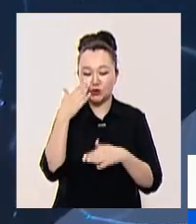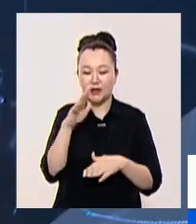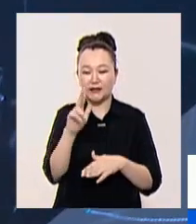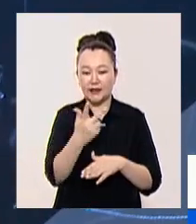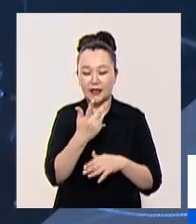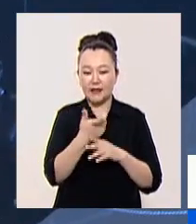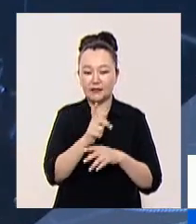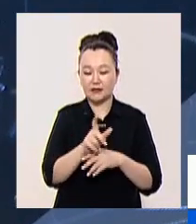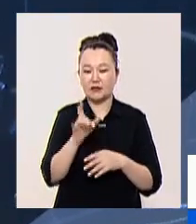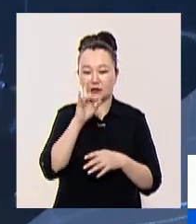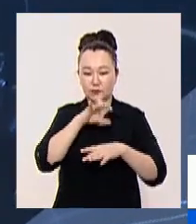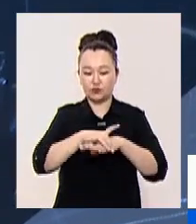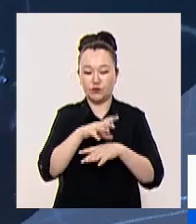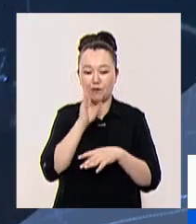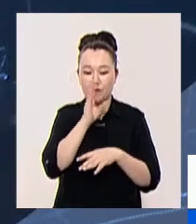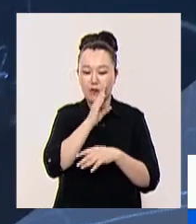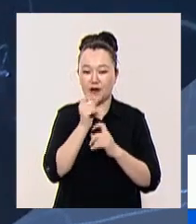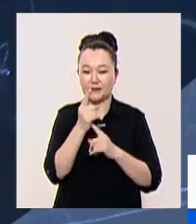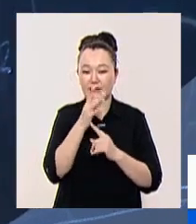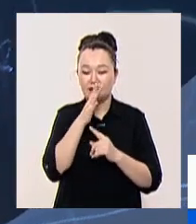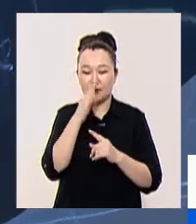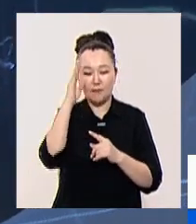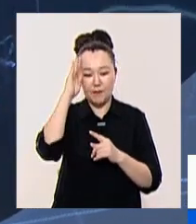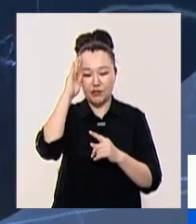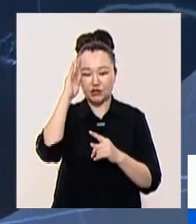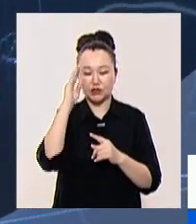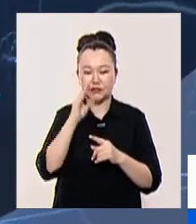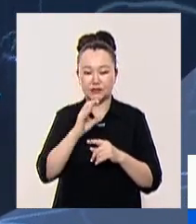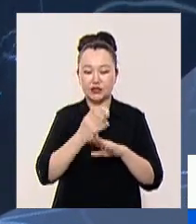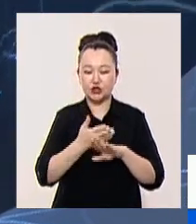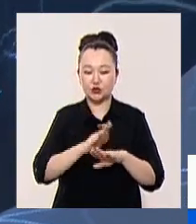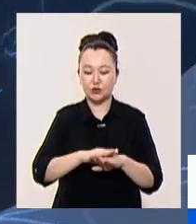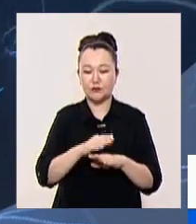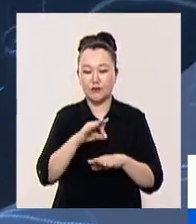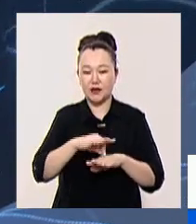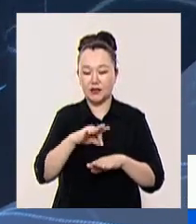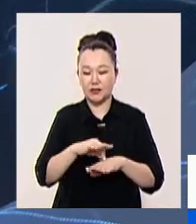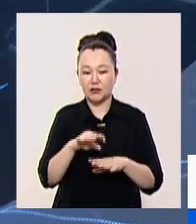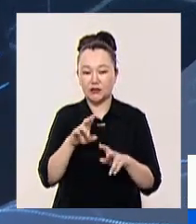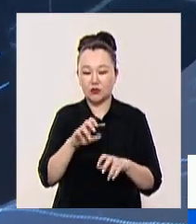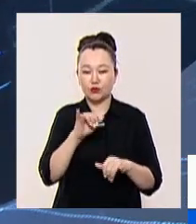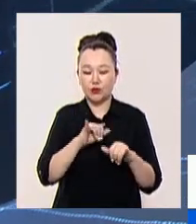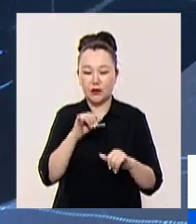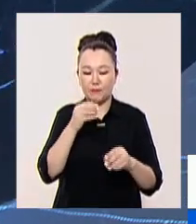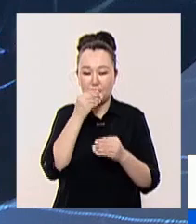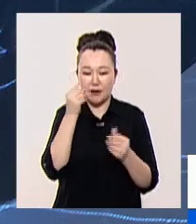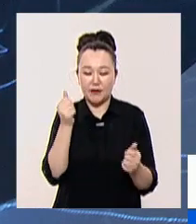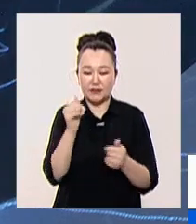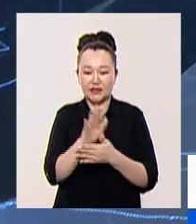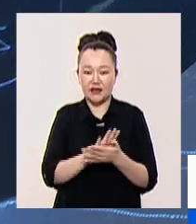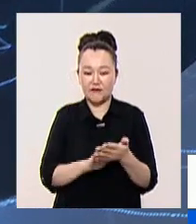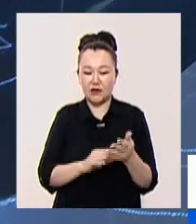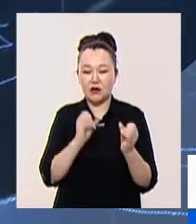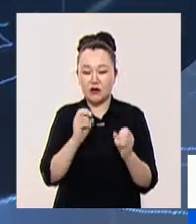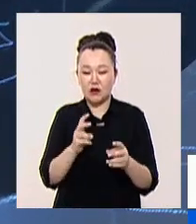Такой казус обнаружила мама 11-летнего мальчика с тяжелым диагнозом. Куда могла пропасть заявка и